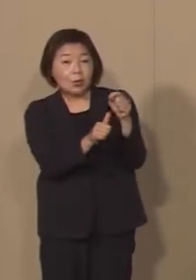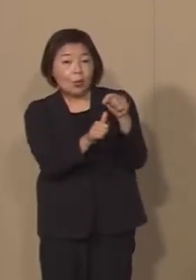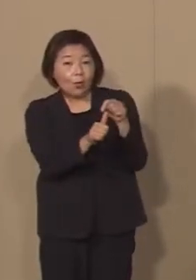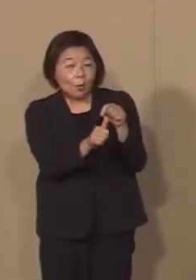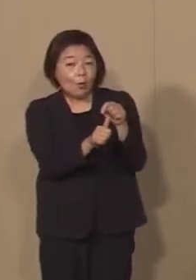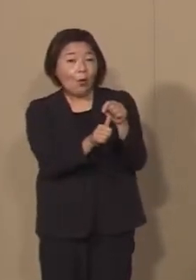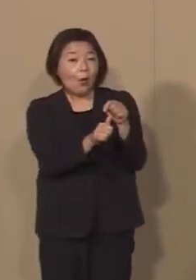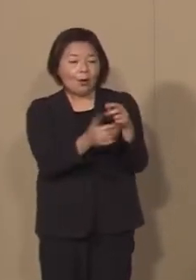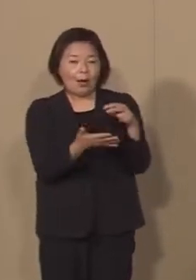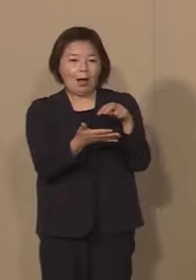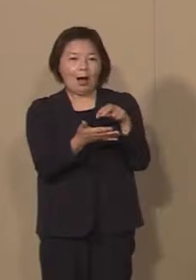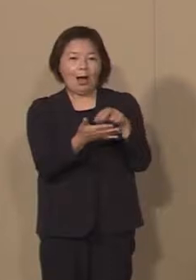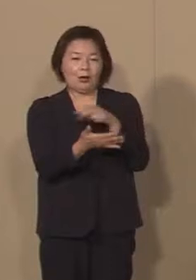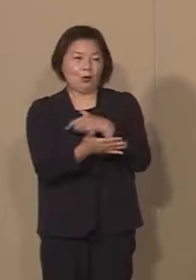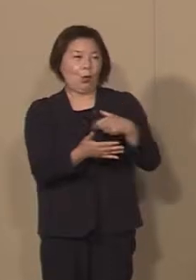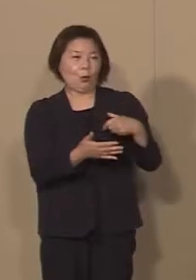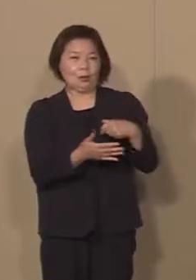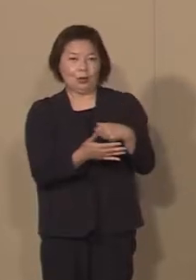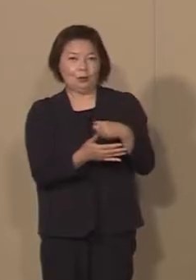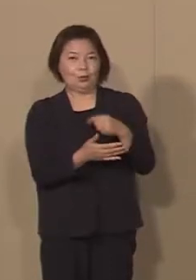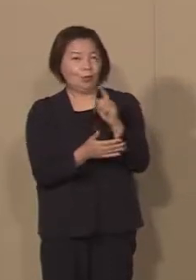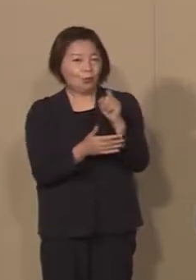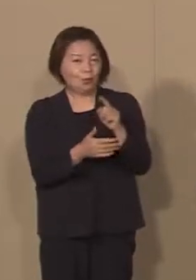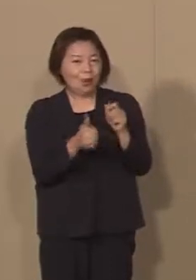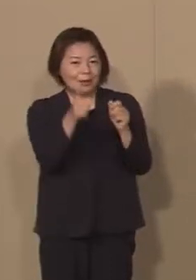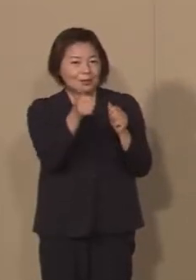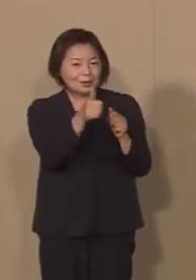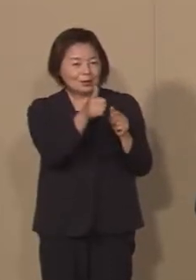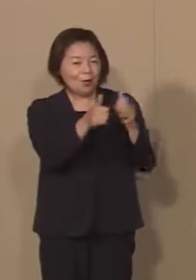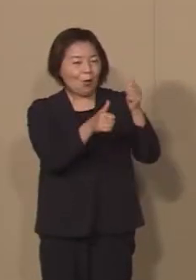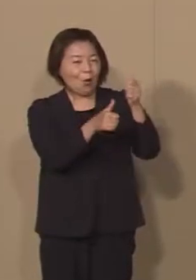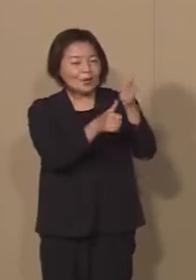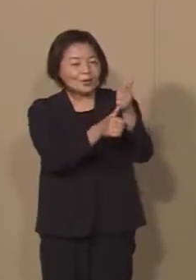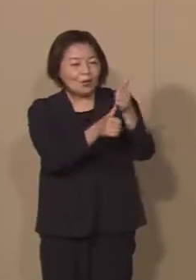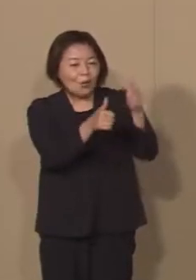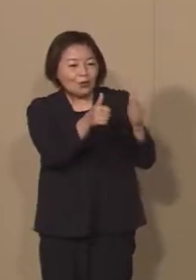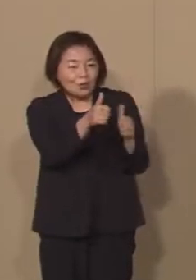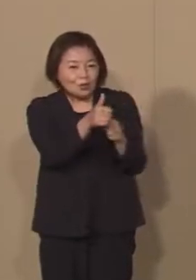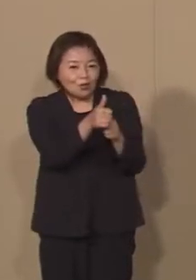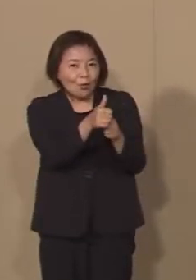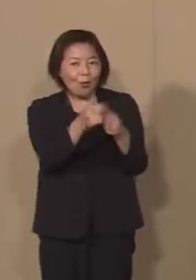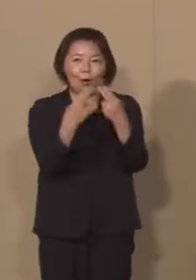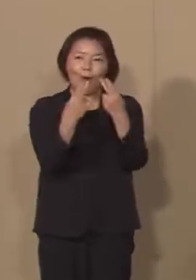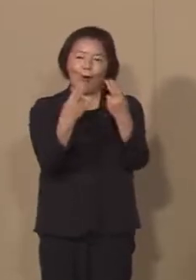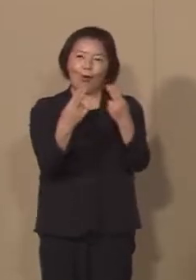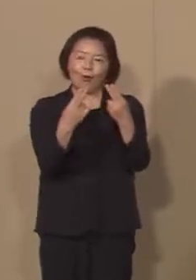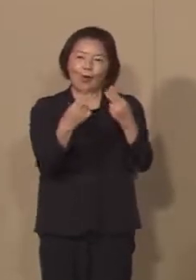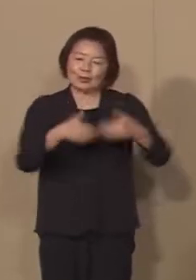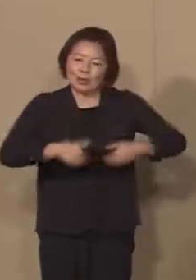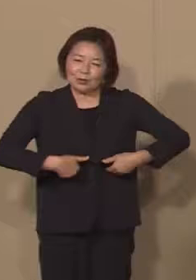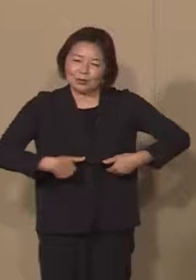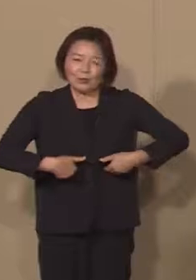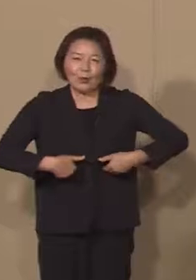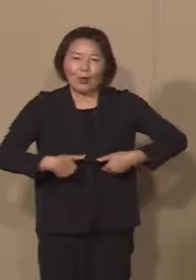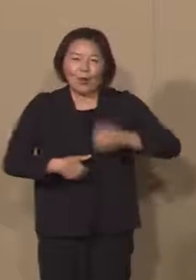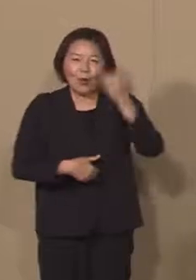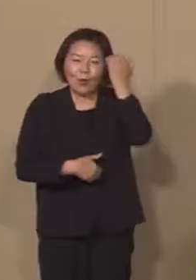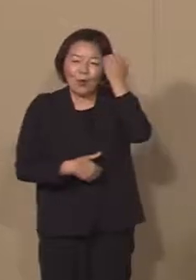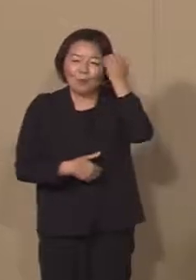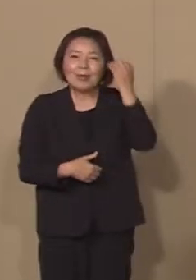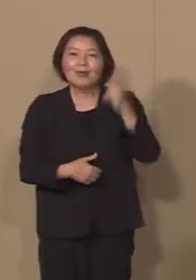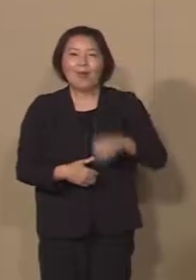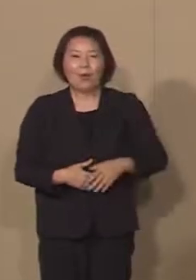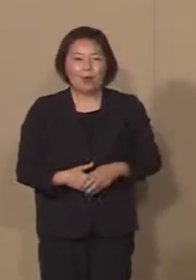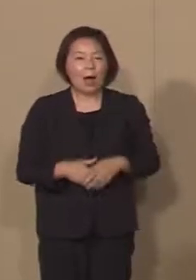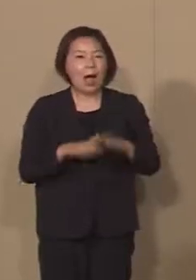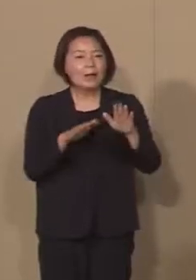堀江さんがその秘書の非常になるそうですねまぁ今節秘書になるとちょっと面倒キャイーンで愛知じゃなかったら今の